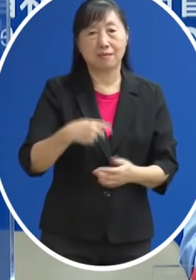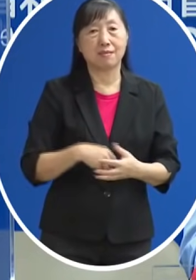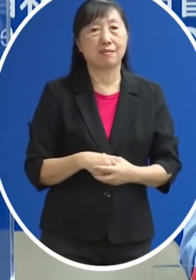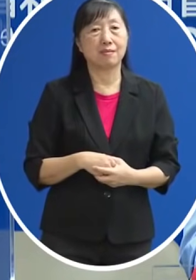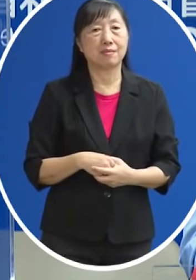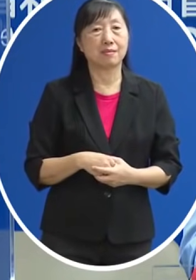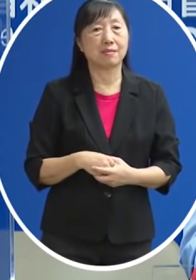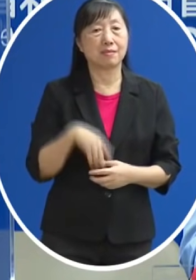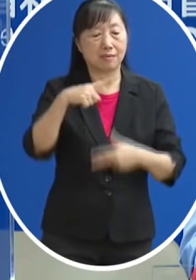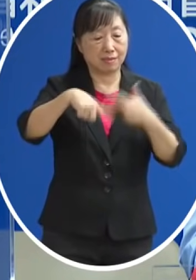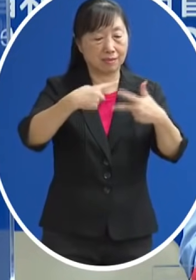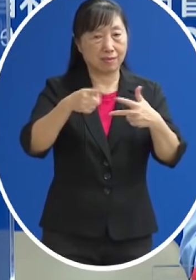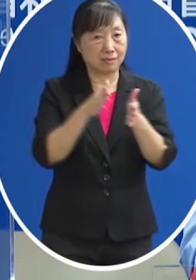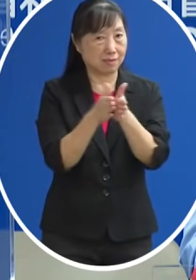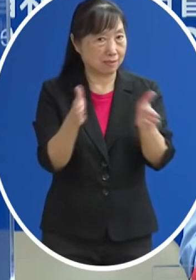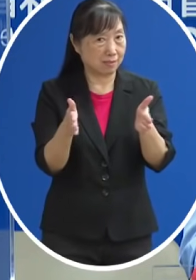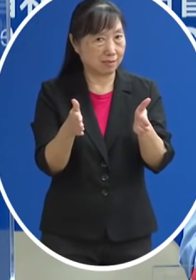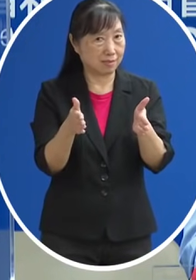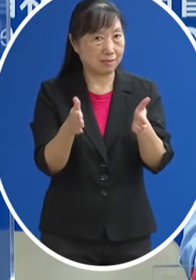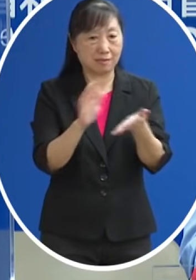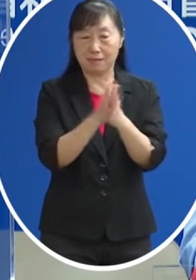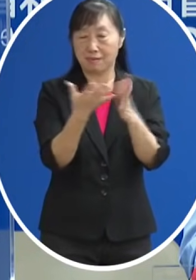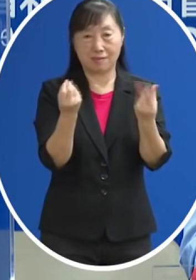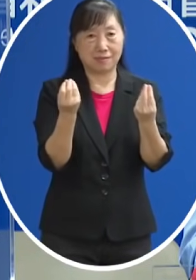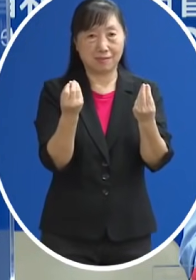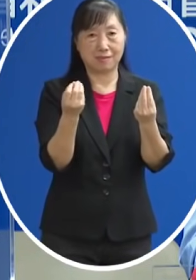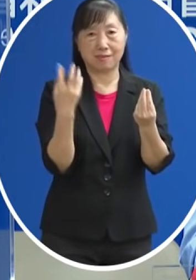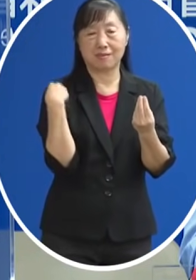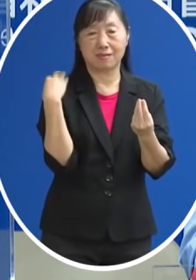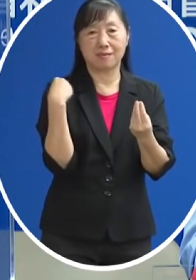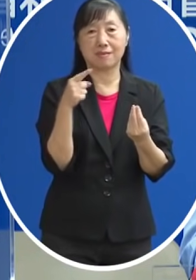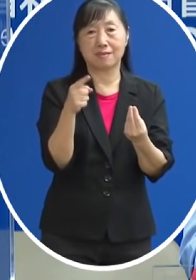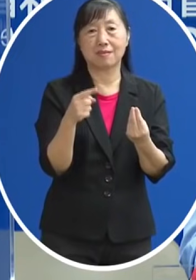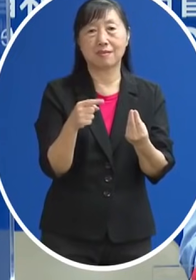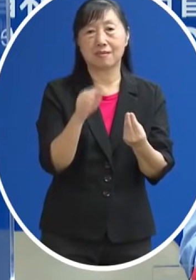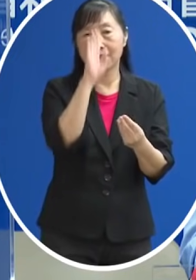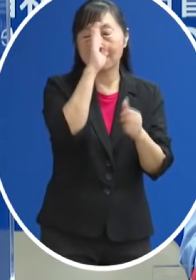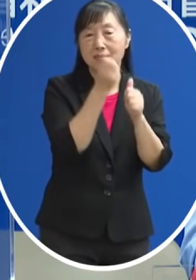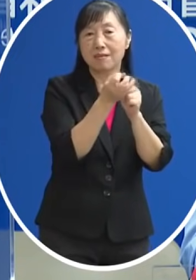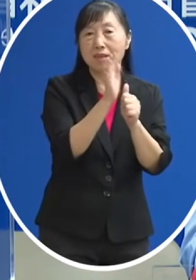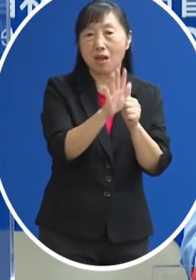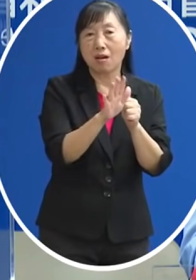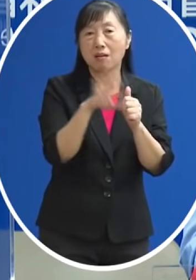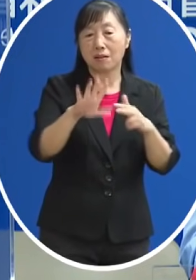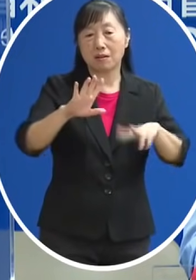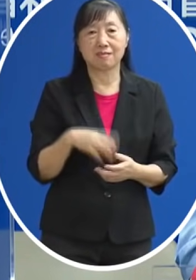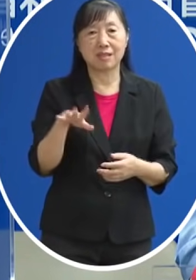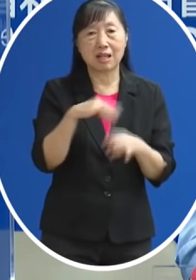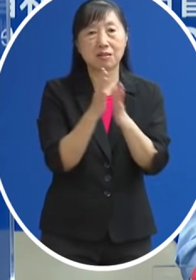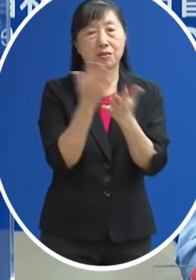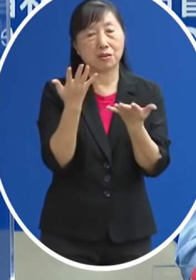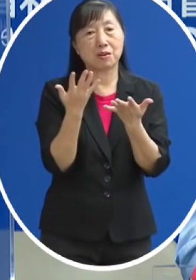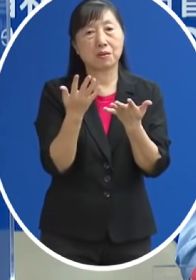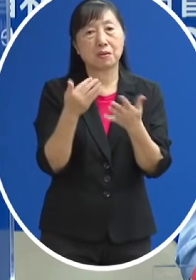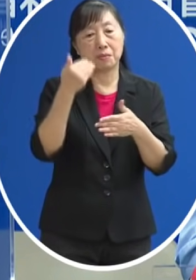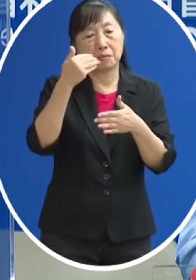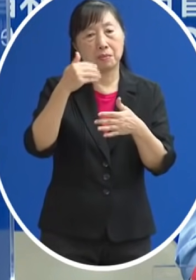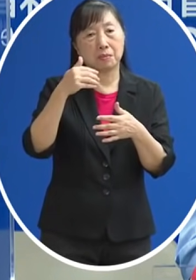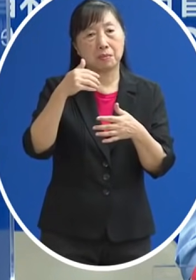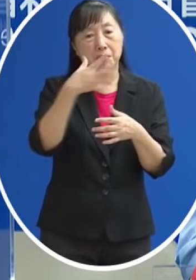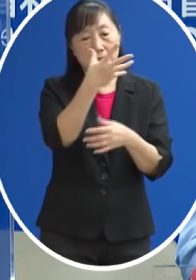这一周以来没有什么变化，大家看到确诊的案数确实这个礼拜也比较少，都已经降